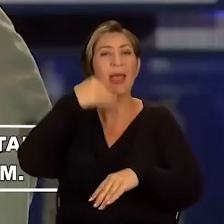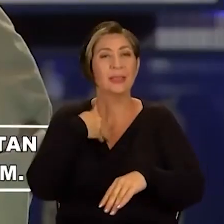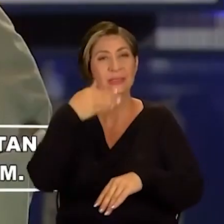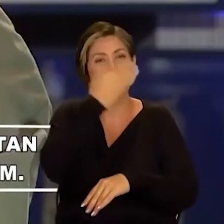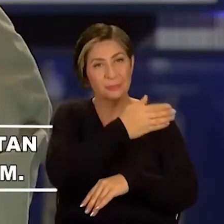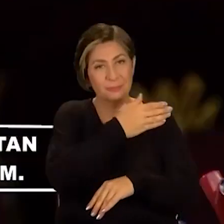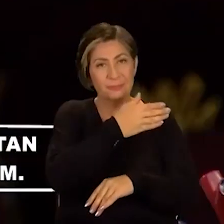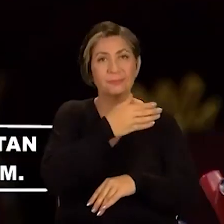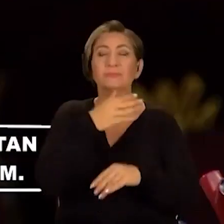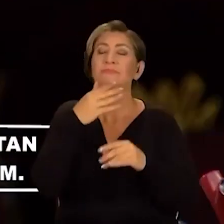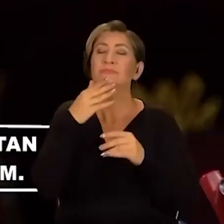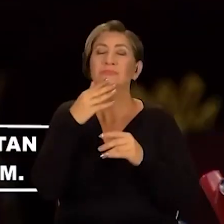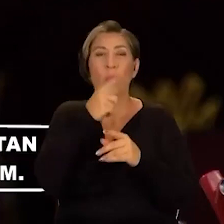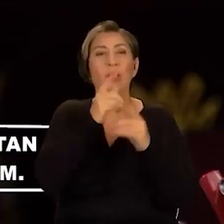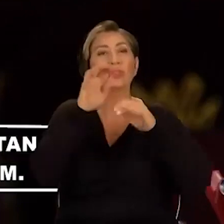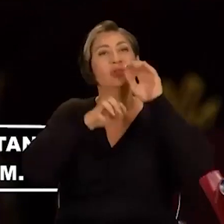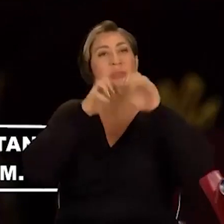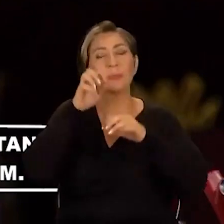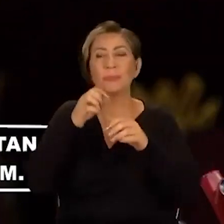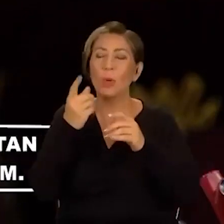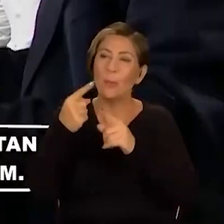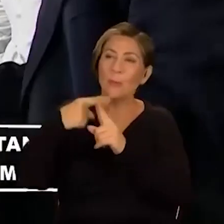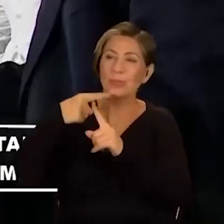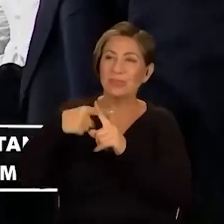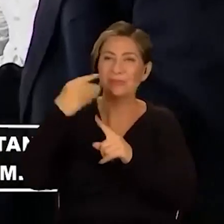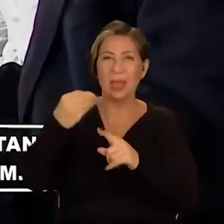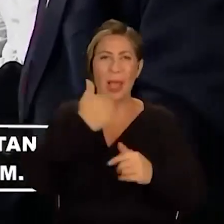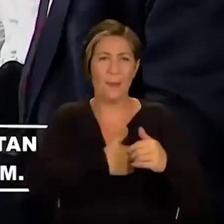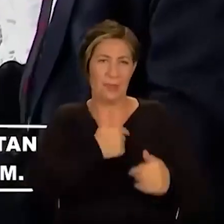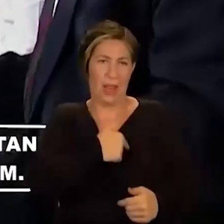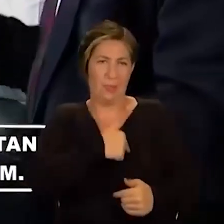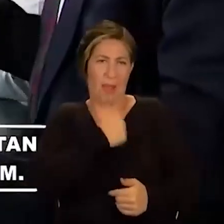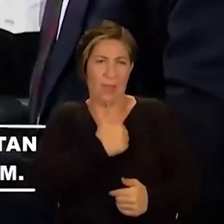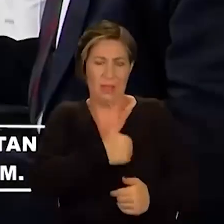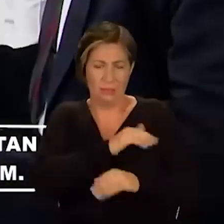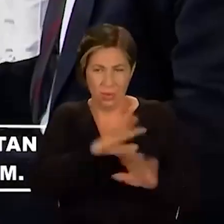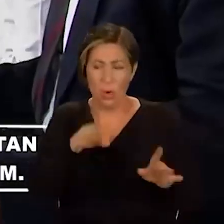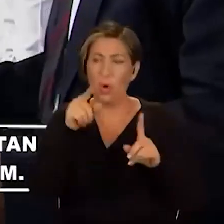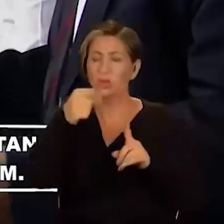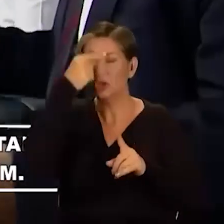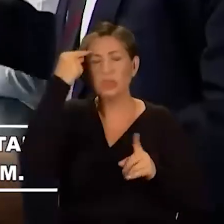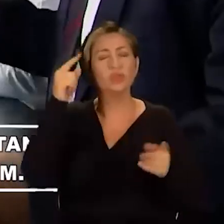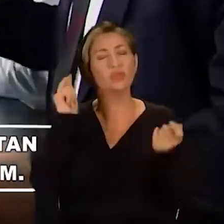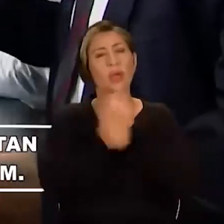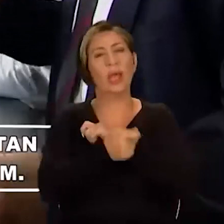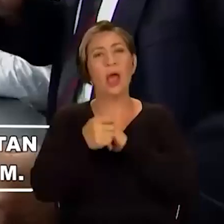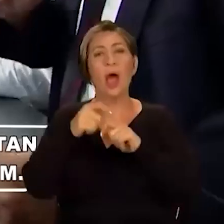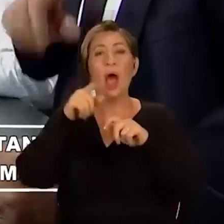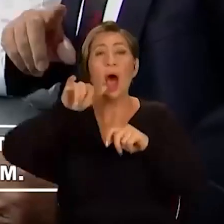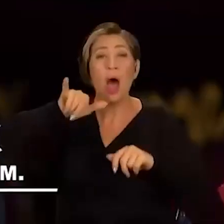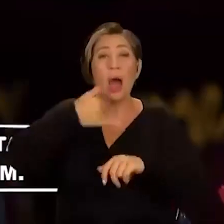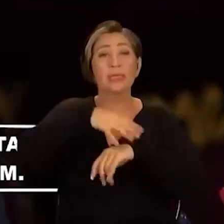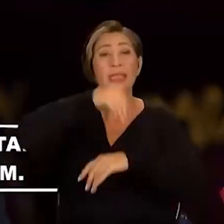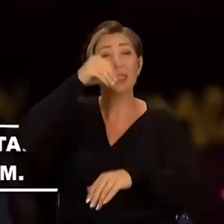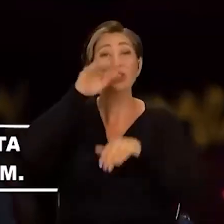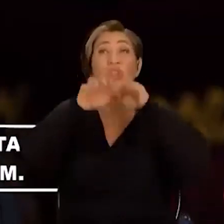hastamı rehabilitasyon amaçlı. Motivasyon rehabilitasyon amaçlı. Yani insanlar bypass ameliyatı olur, normal şansına döner, hatta Ağrı Dağı'na bile